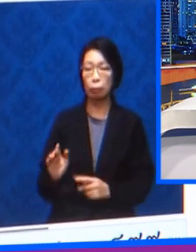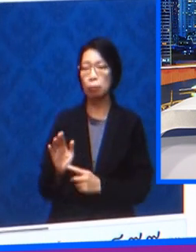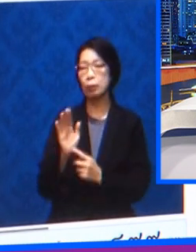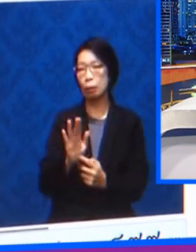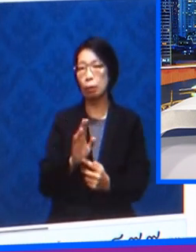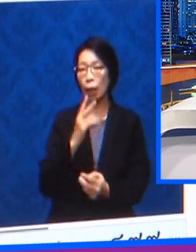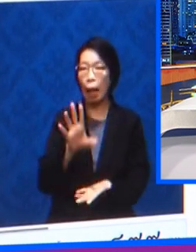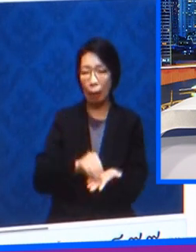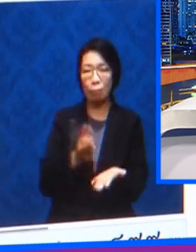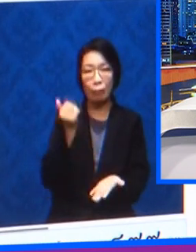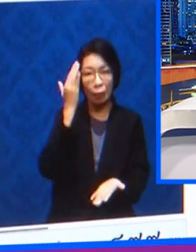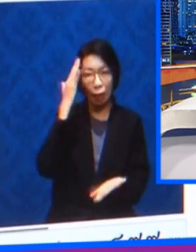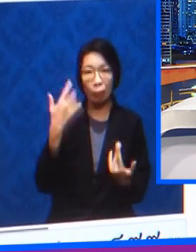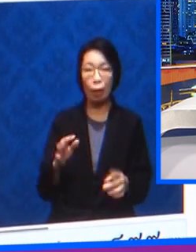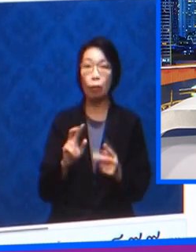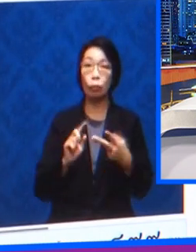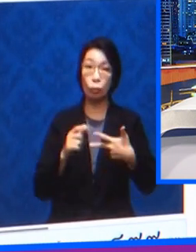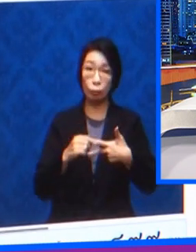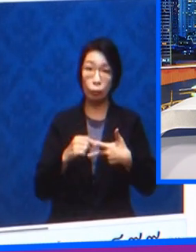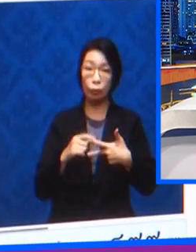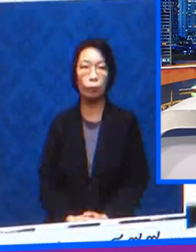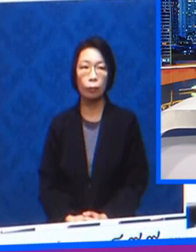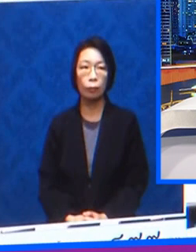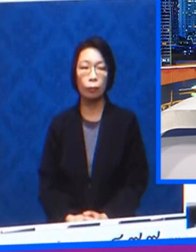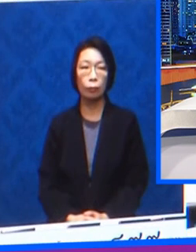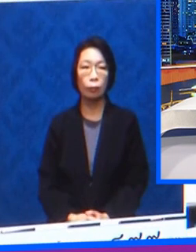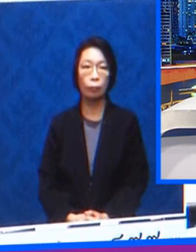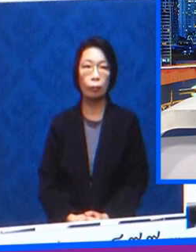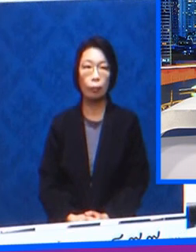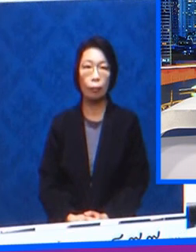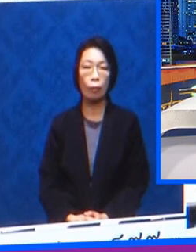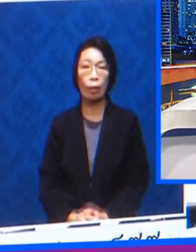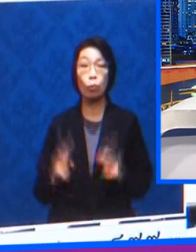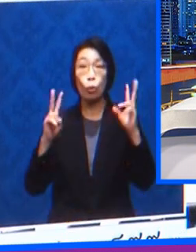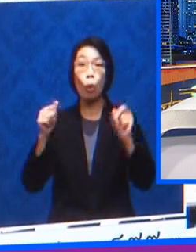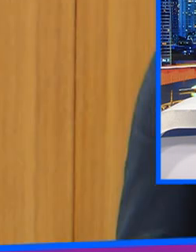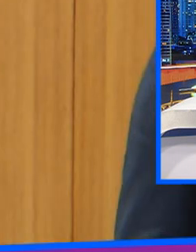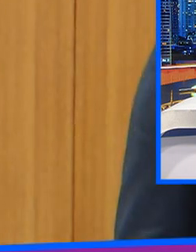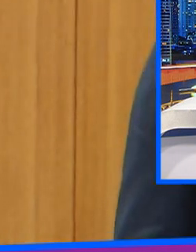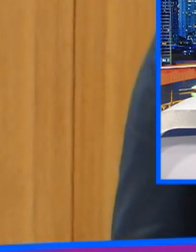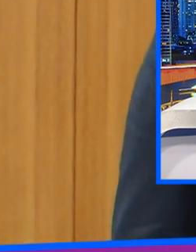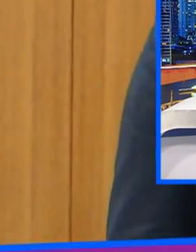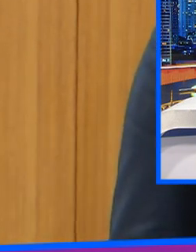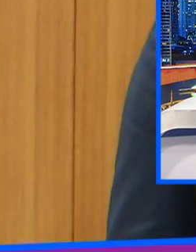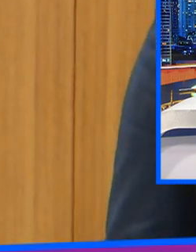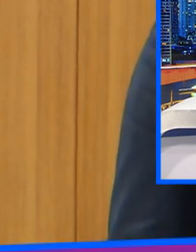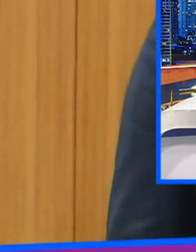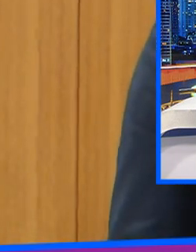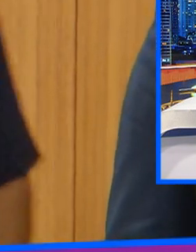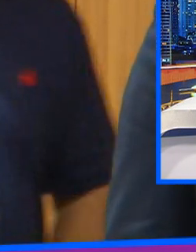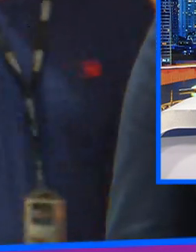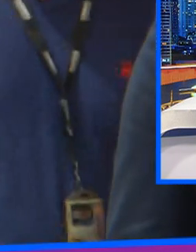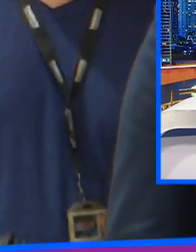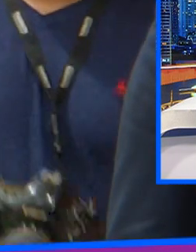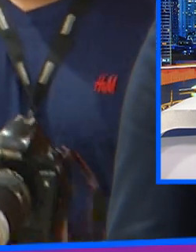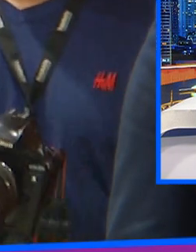สถานะเป็นสสและก็รองประธานสภาคนที่ 1ต่อไปเพียงแต่ว่าตามกฎหมายเนี่ยต้องไปหาพรรคสังกัด